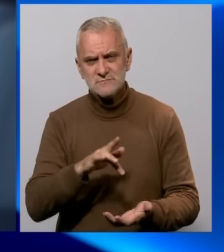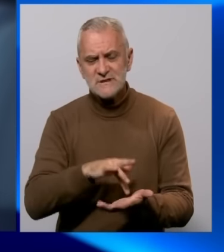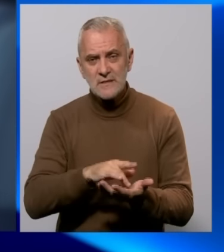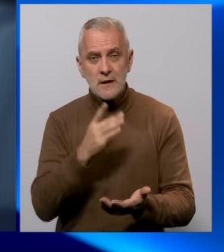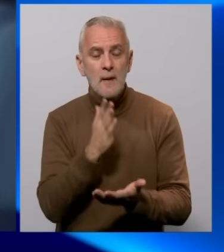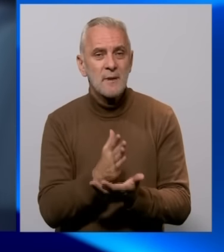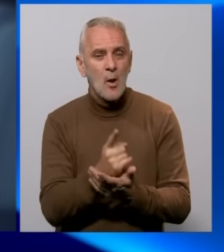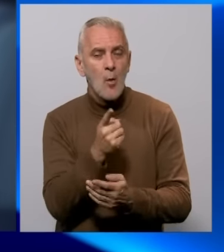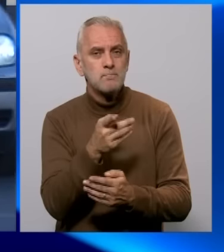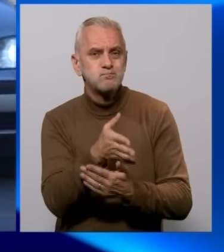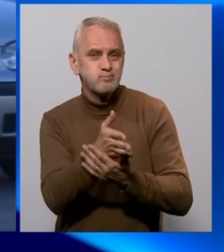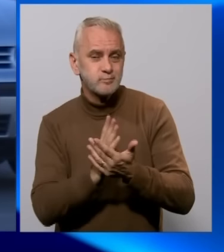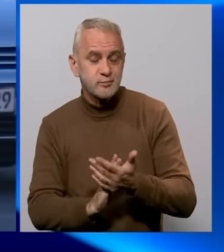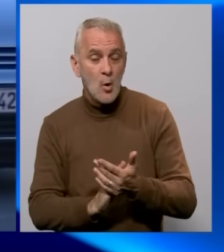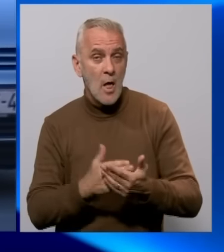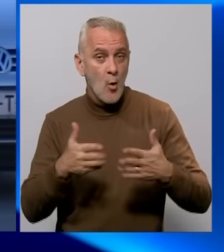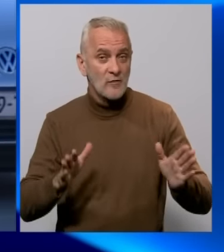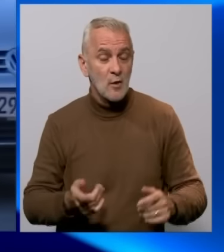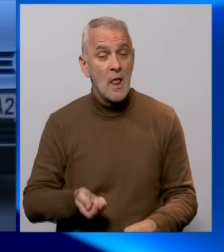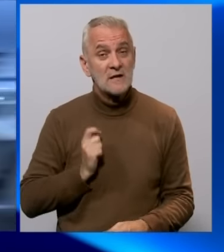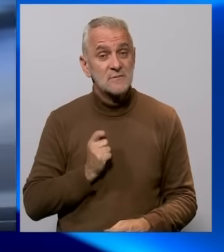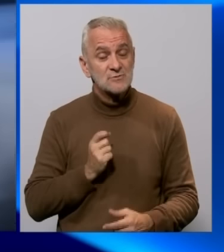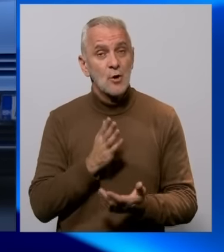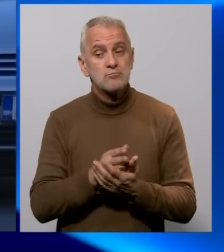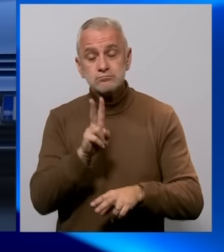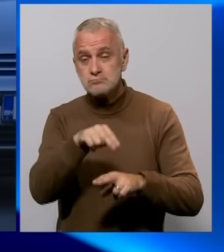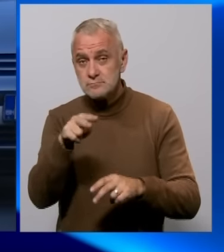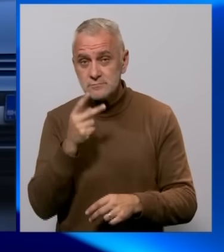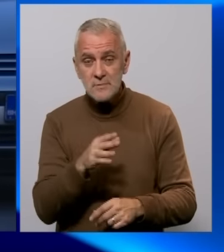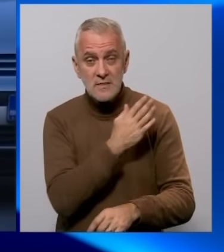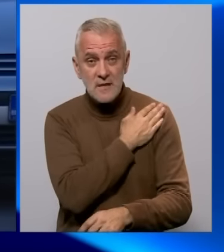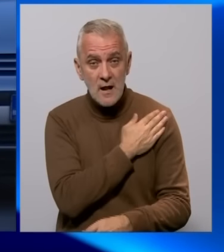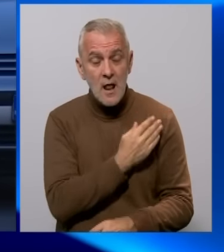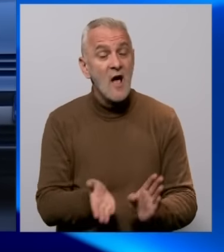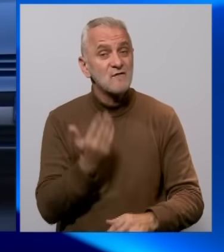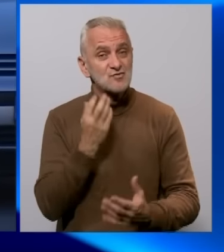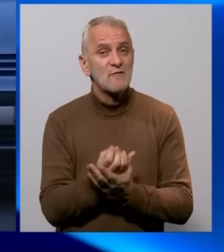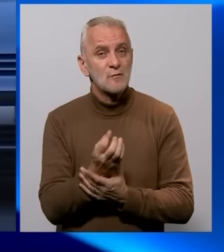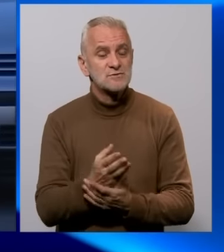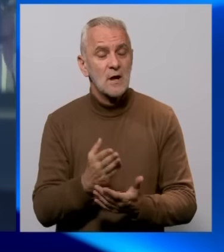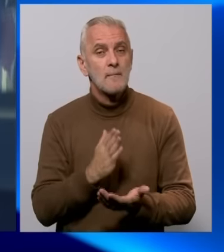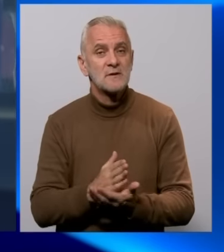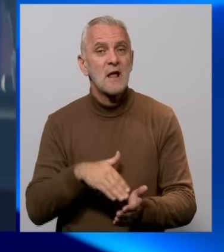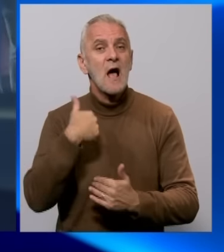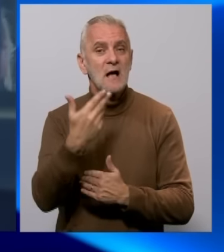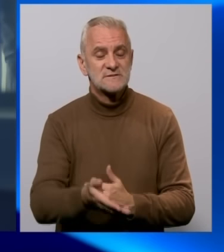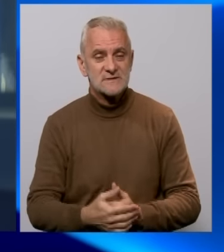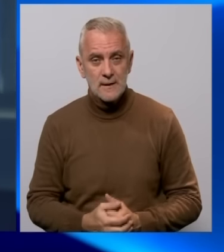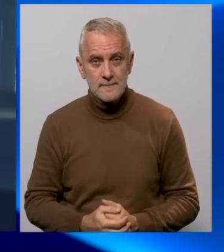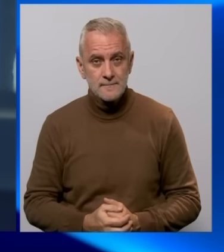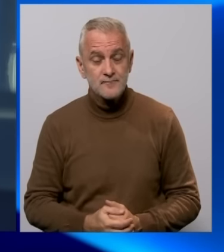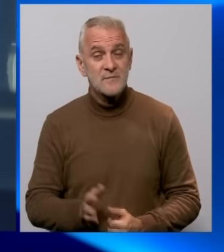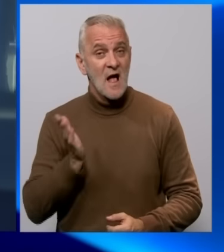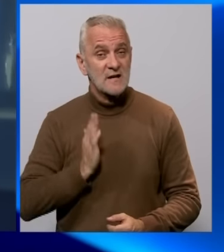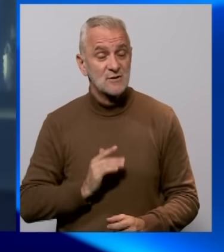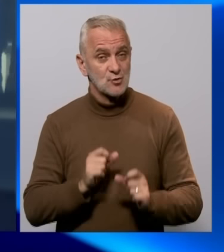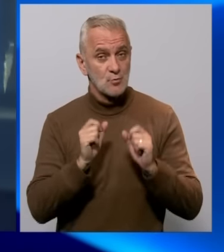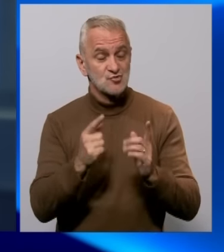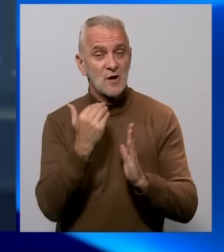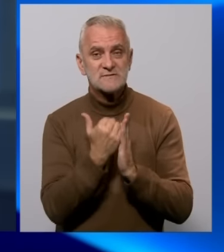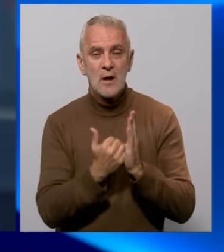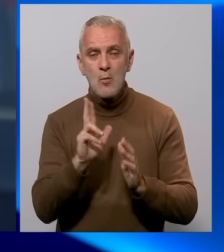otvorene. Inspekcija je obišla teren dok će više informacija o eventualnim prekršajima biti dostupno naknadno. Građani poručuju,